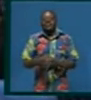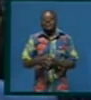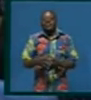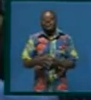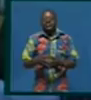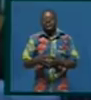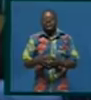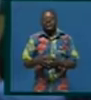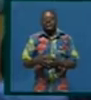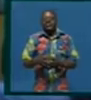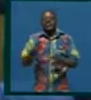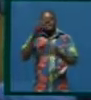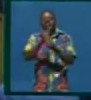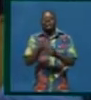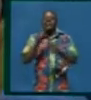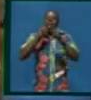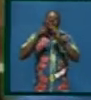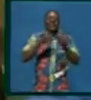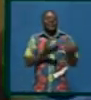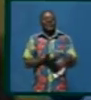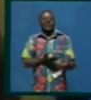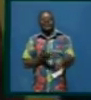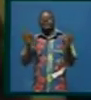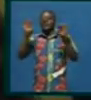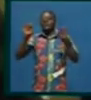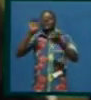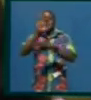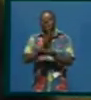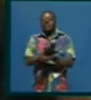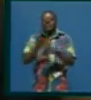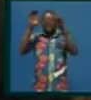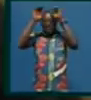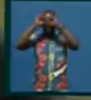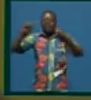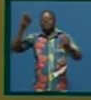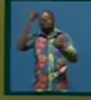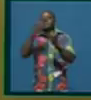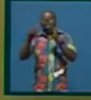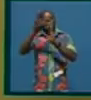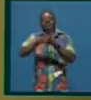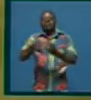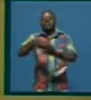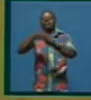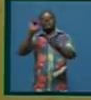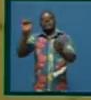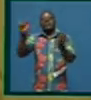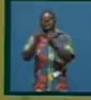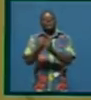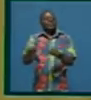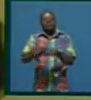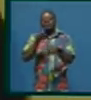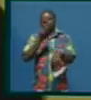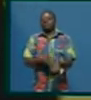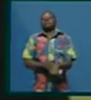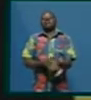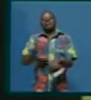Sa prise de parole était très attendue. Ce mercredi soir, Jacob Zuma a finalement annoncé sa démission avec effet immédiat. Il n'est donc plus